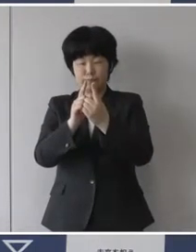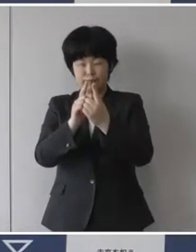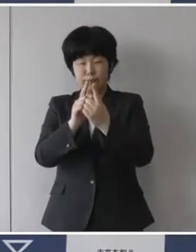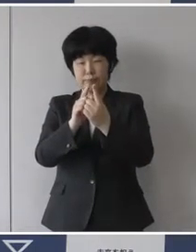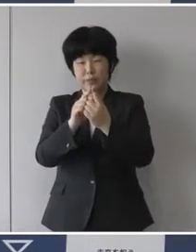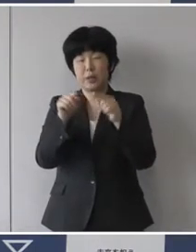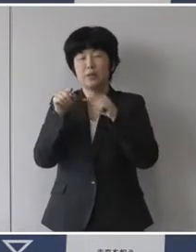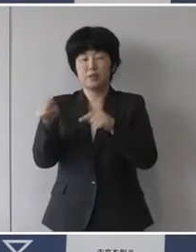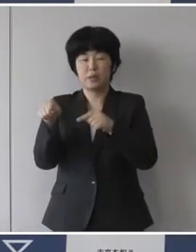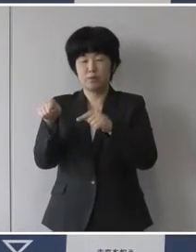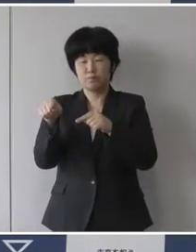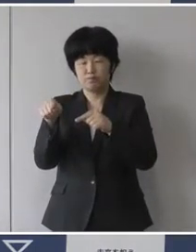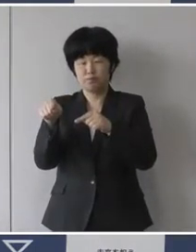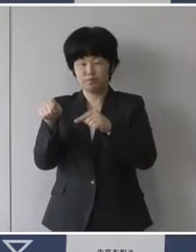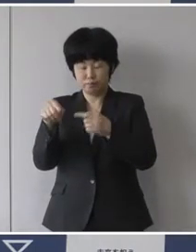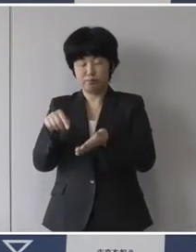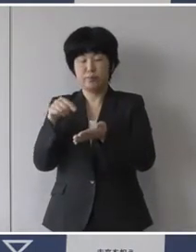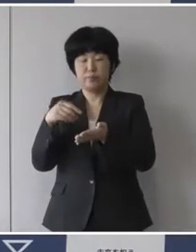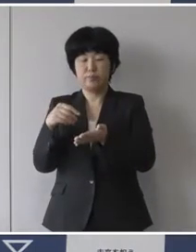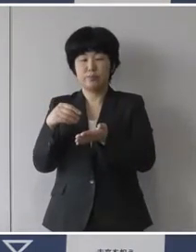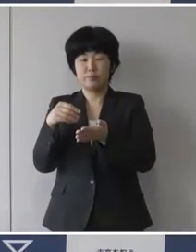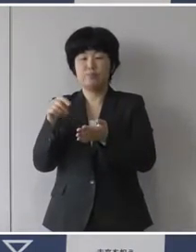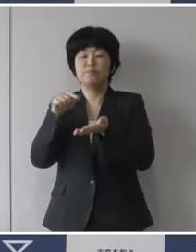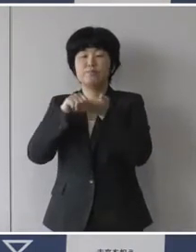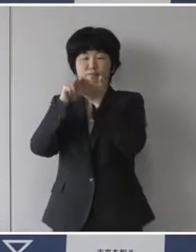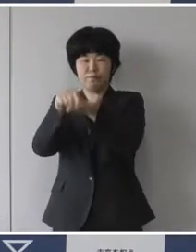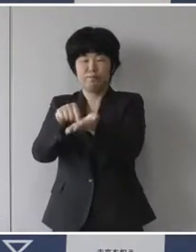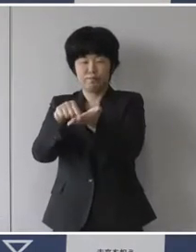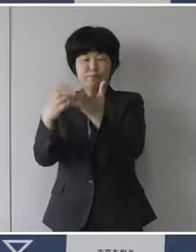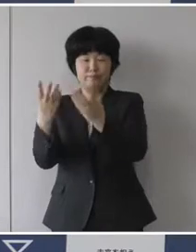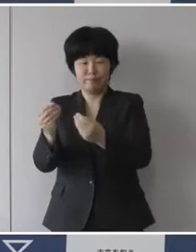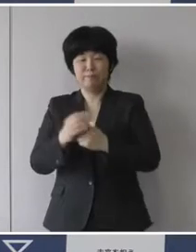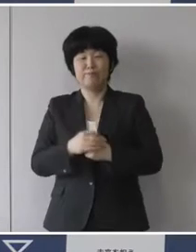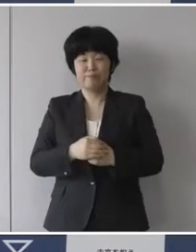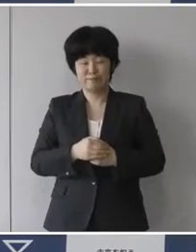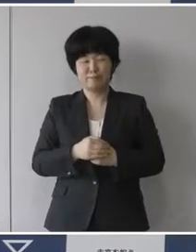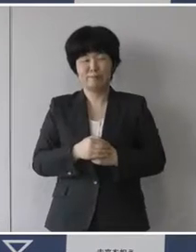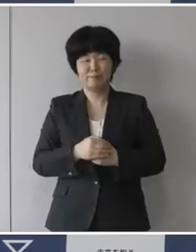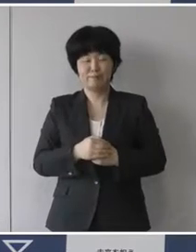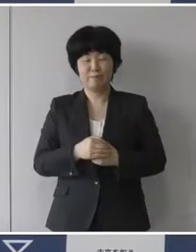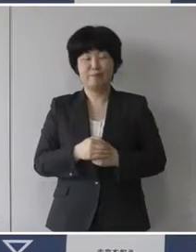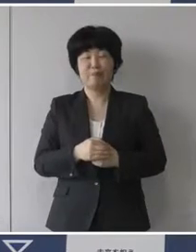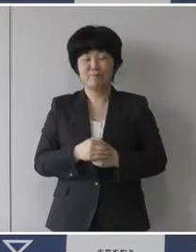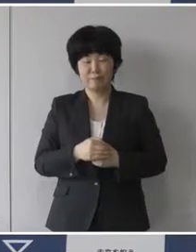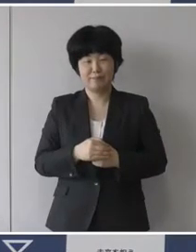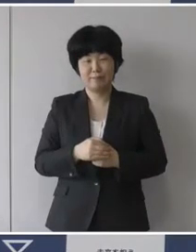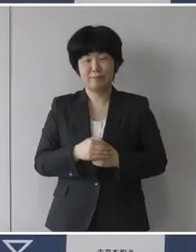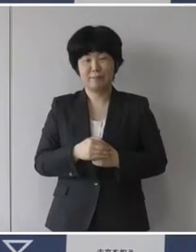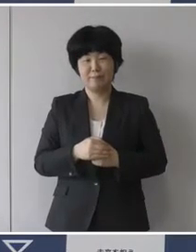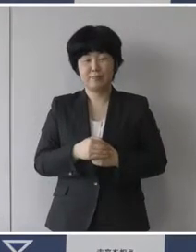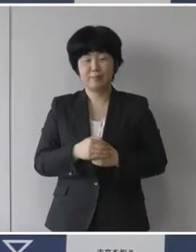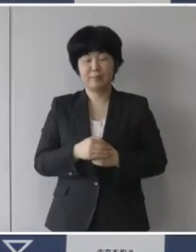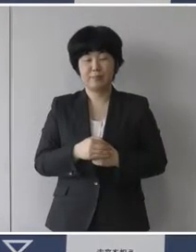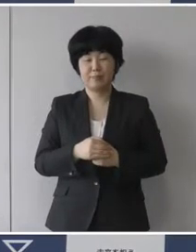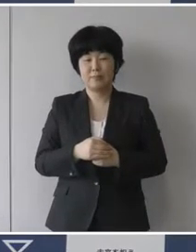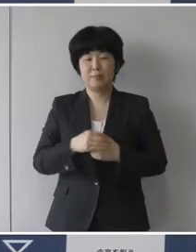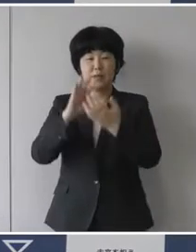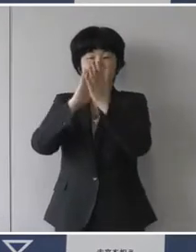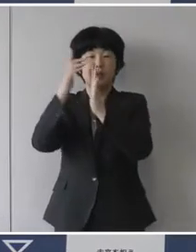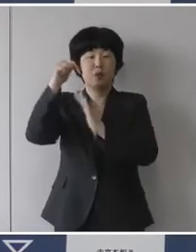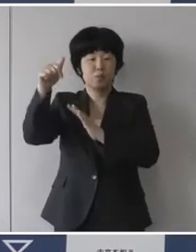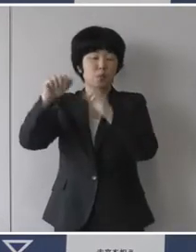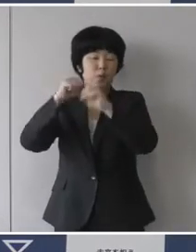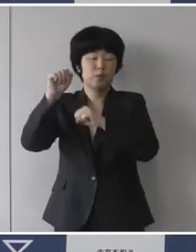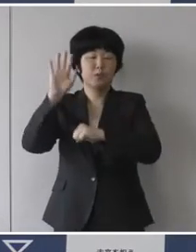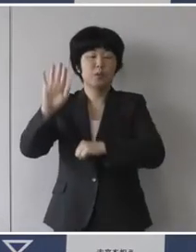もされております。そしてこの度、政府の動き等もございます中で、ウクライナから